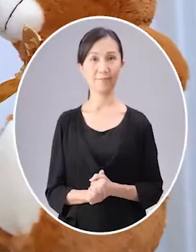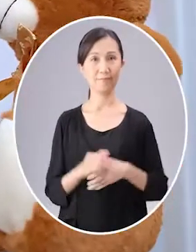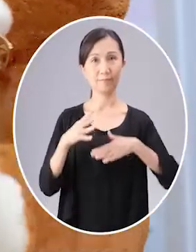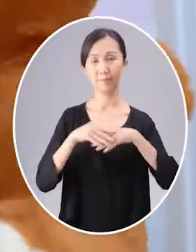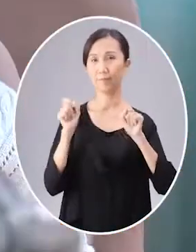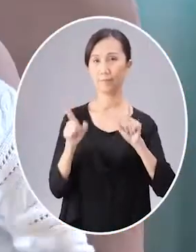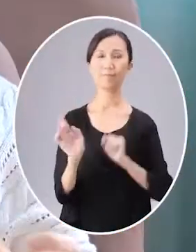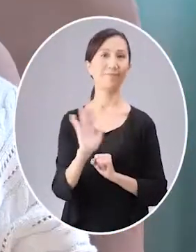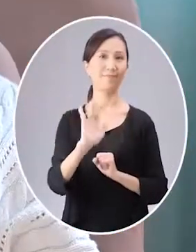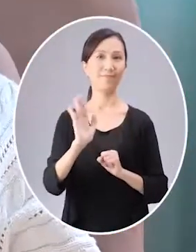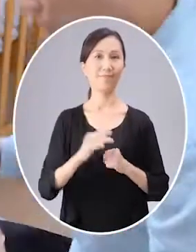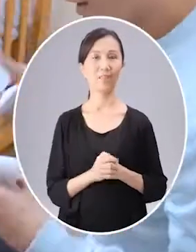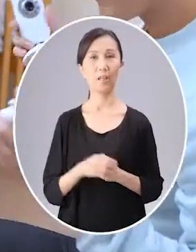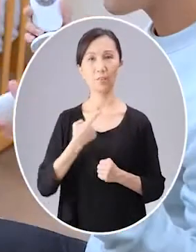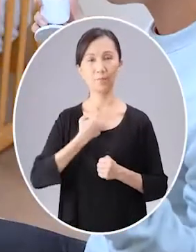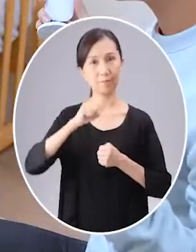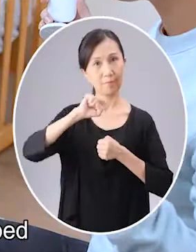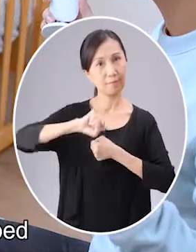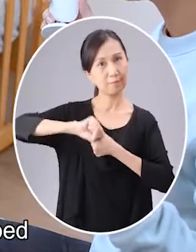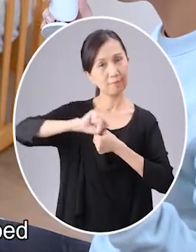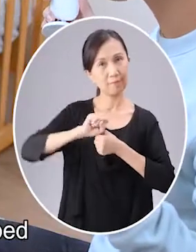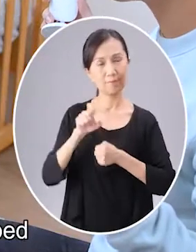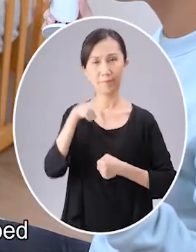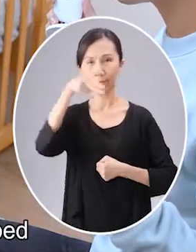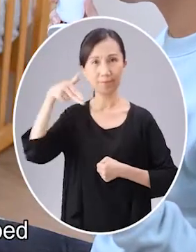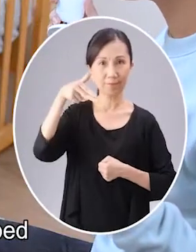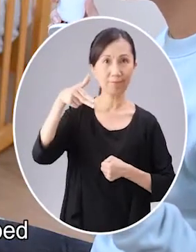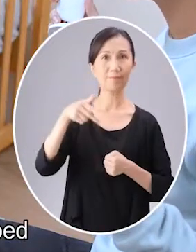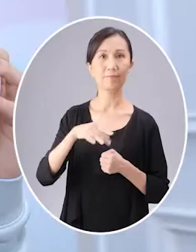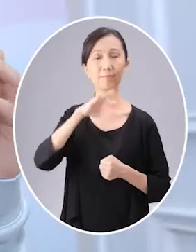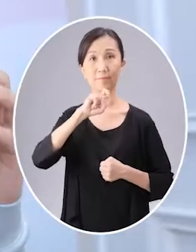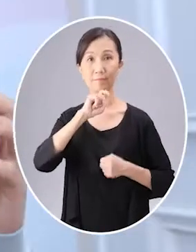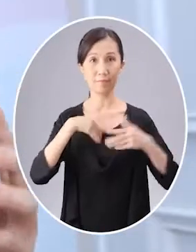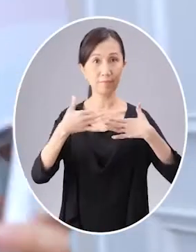公仔，都系放个 BB 监察器喺床边度方便